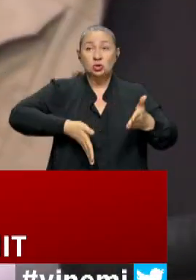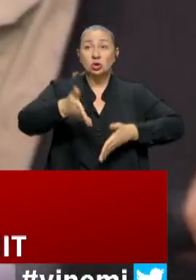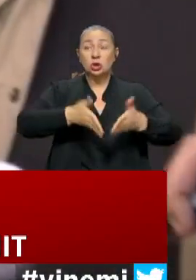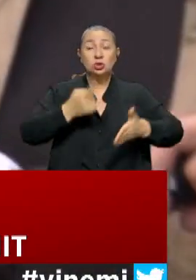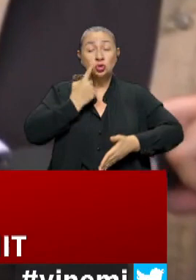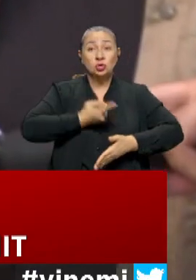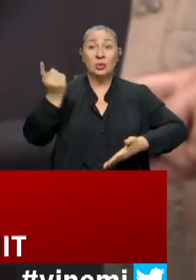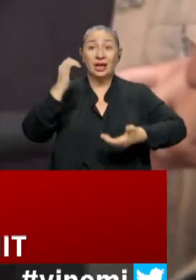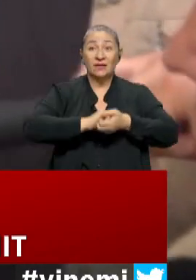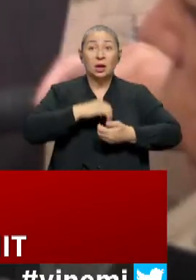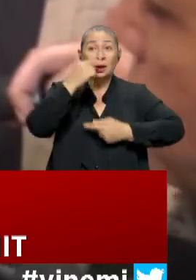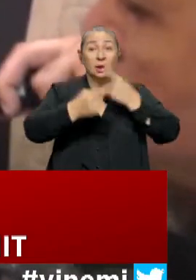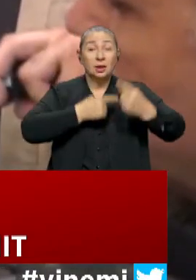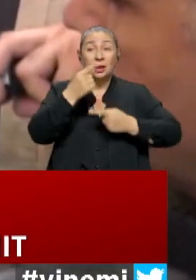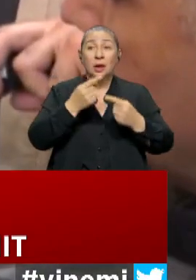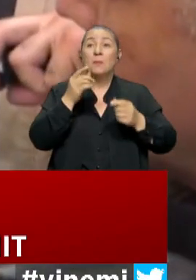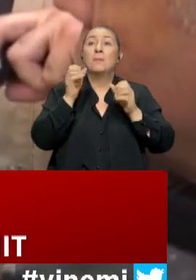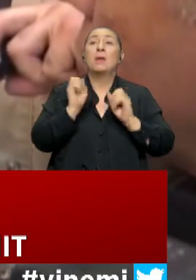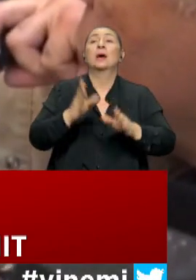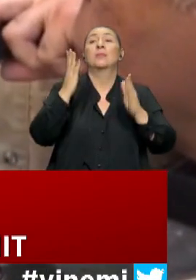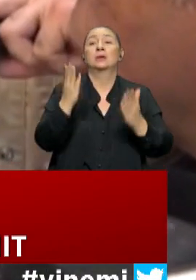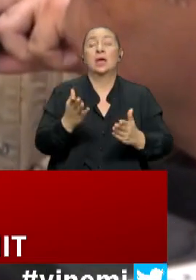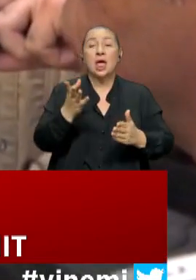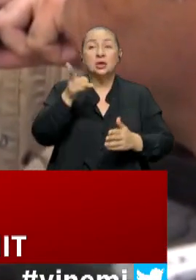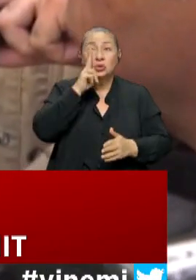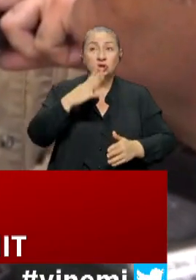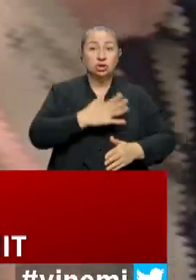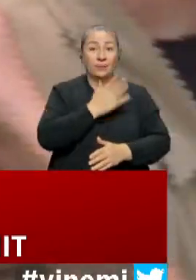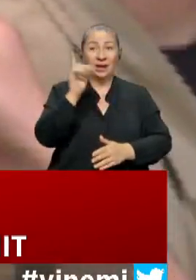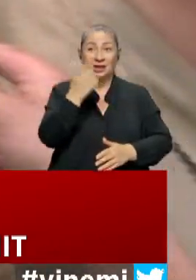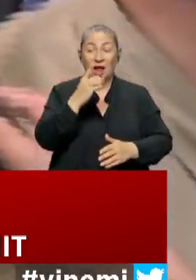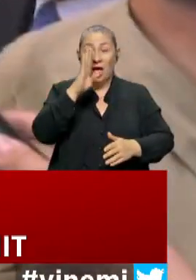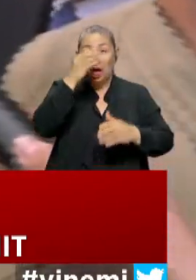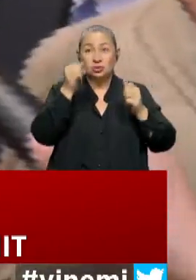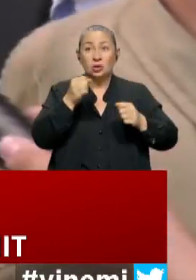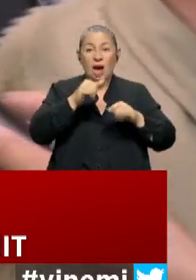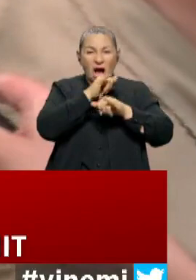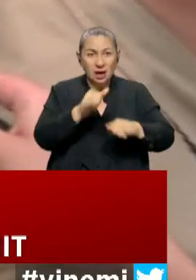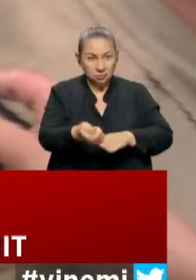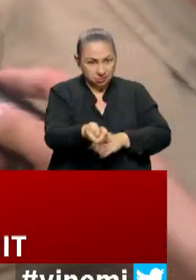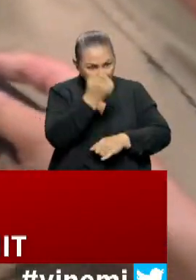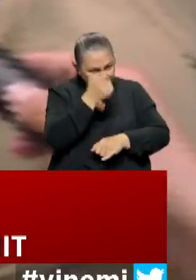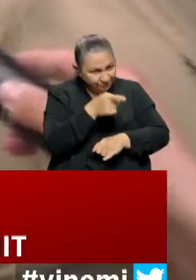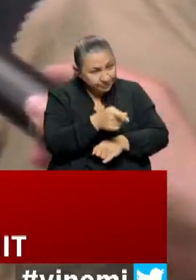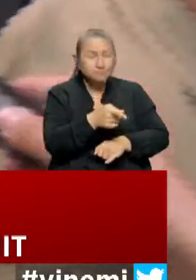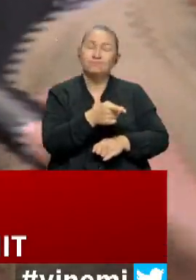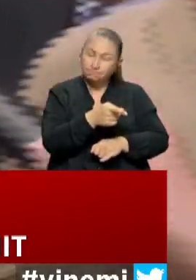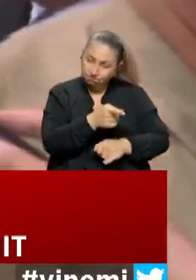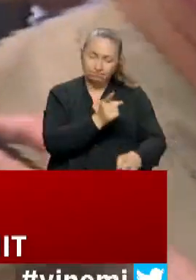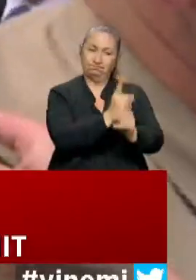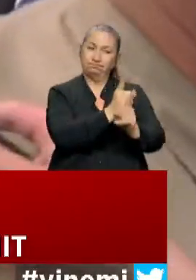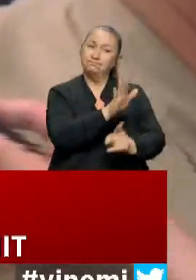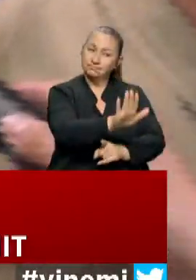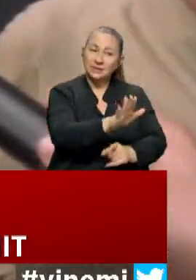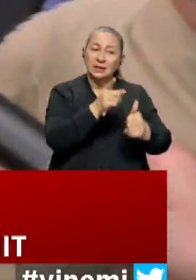Cumhur İttifakı'nın iddiaları da peşlerini bırakmadı. En son CHP lideri Erzurum'da aynı iddiayı dile getiren bir vatandaşla